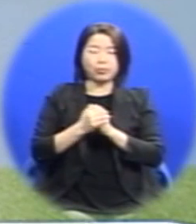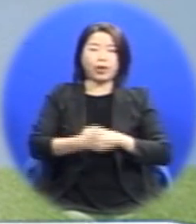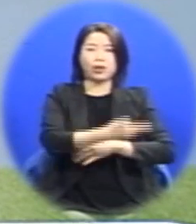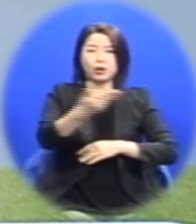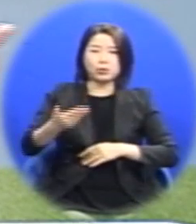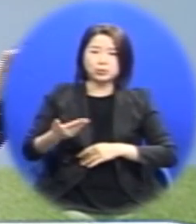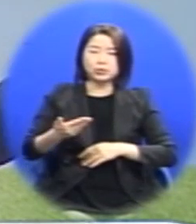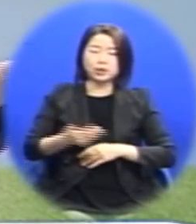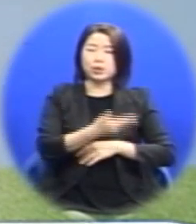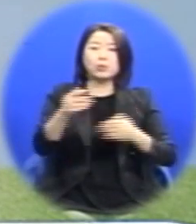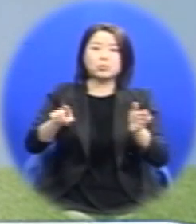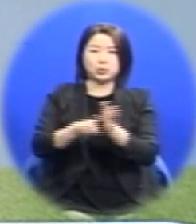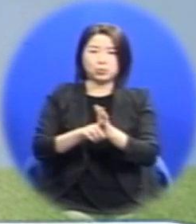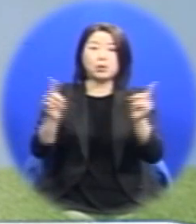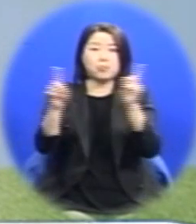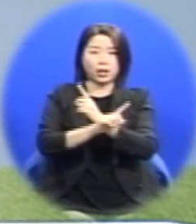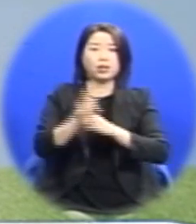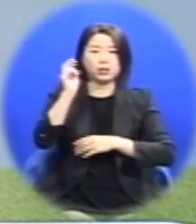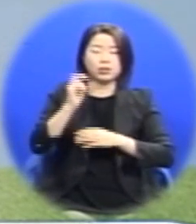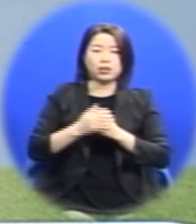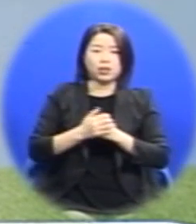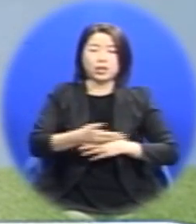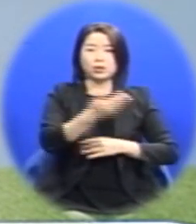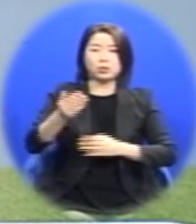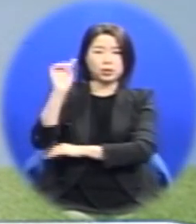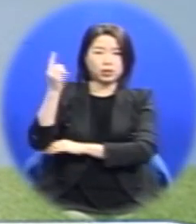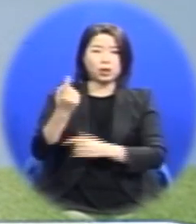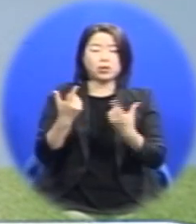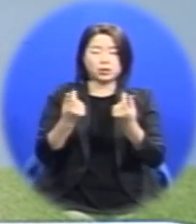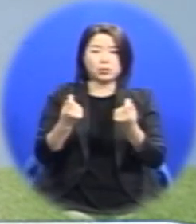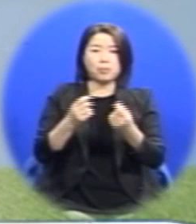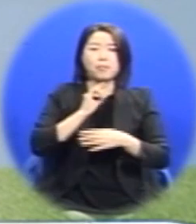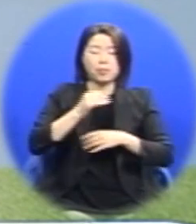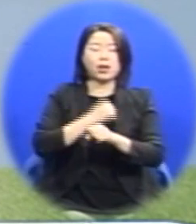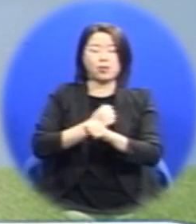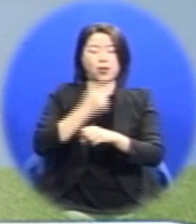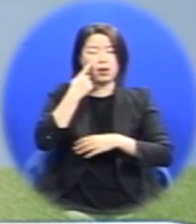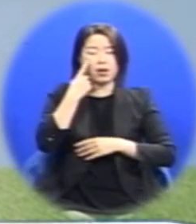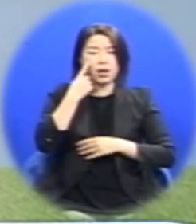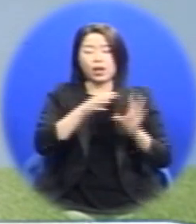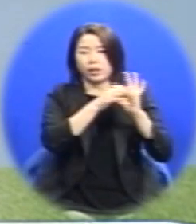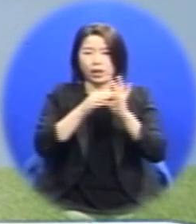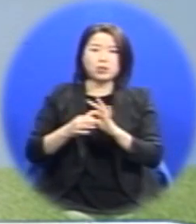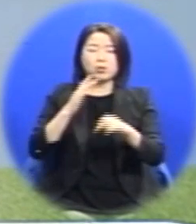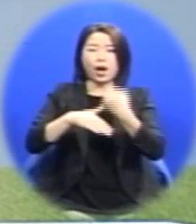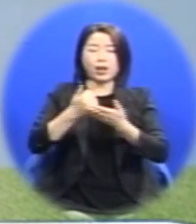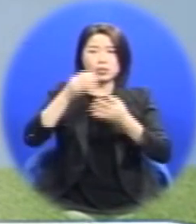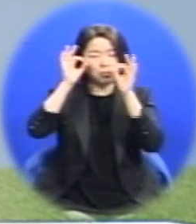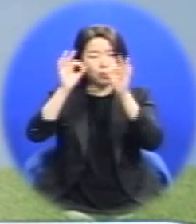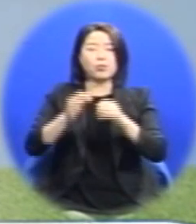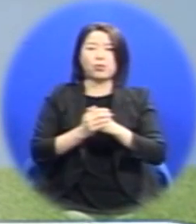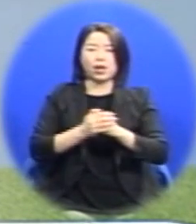여러분, 여러분들의 믿음도 바뀝니다. 여러분이 다윗과 같이만 하시면 돼요. 계속 하나님을 바라보고, 그리고